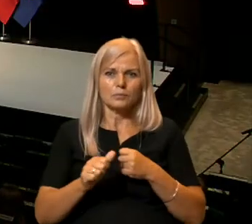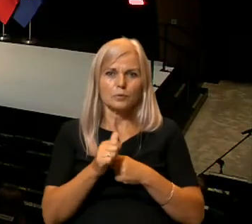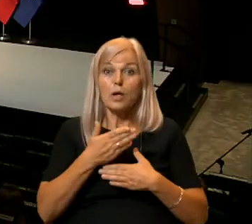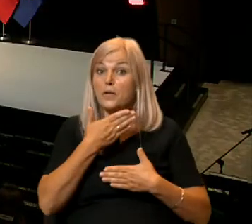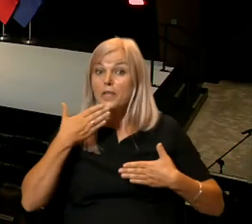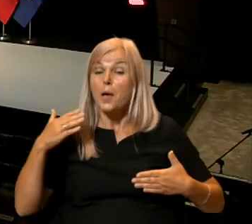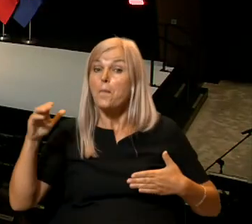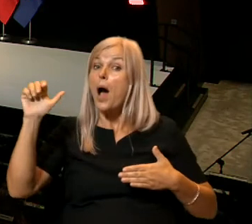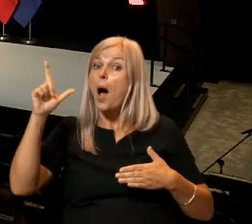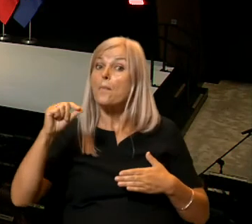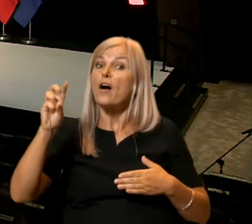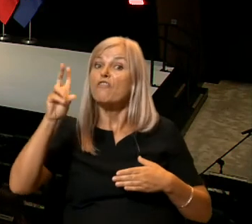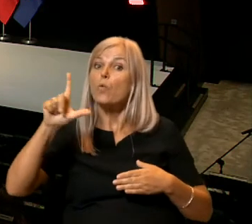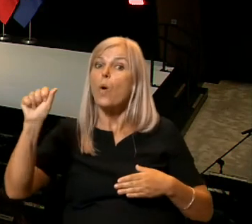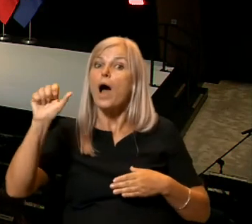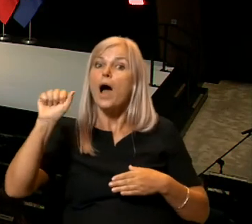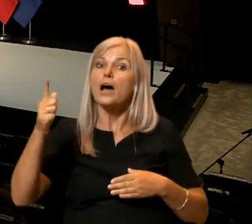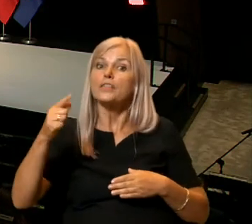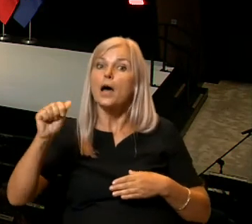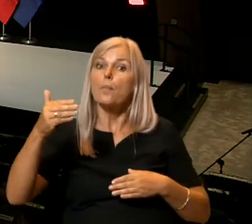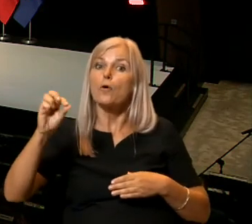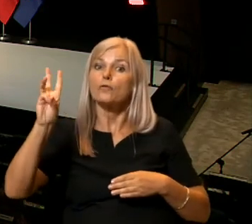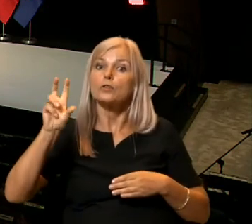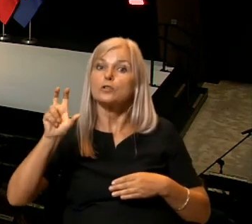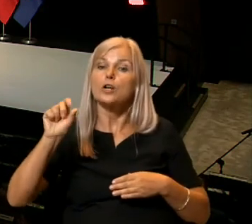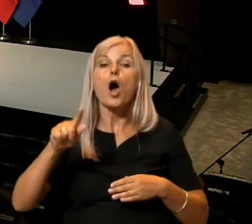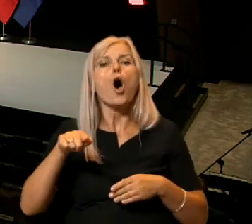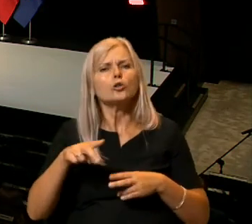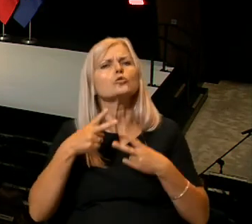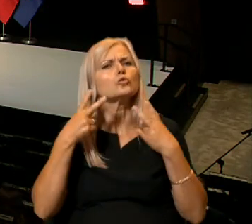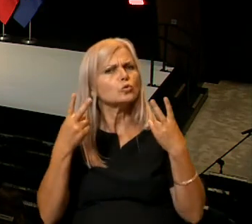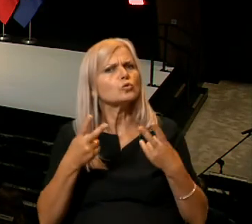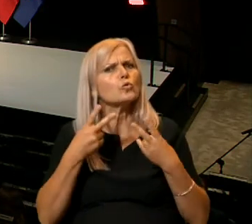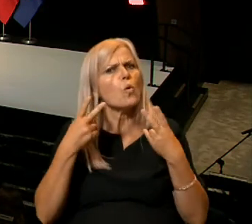nami, Adamowicza, ale on tego szukał. Ponieważ sam